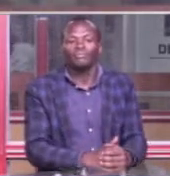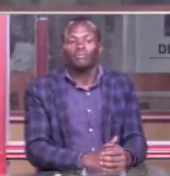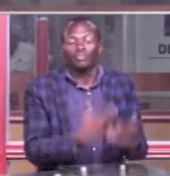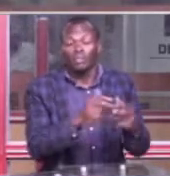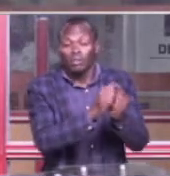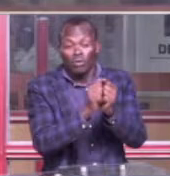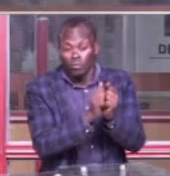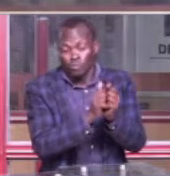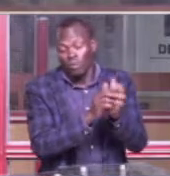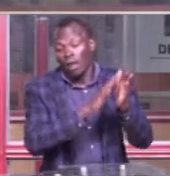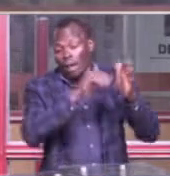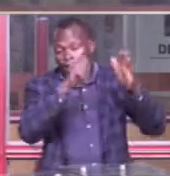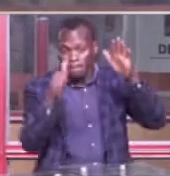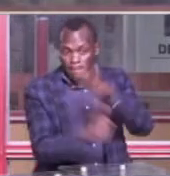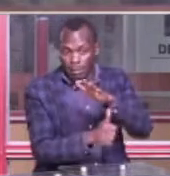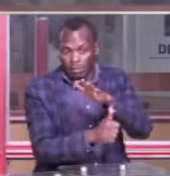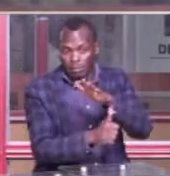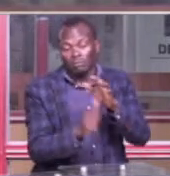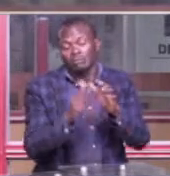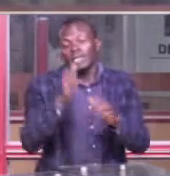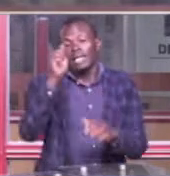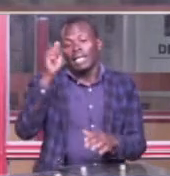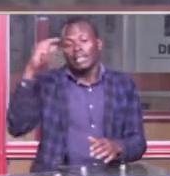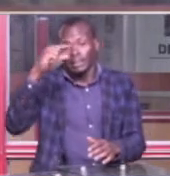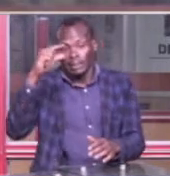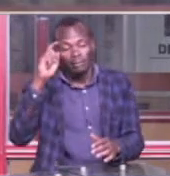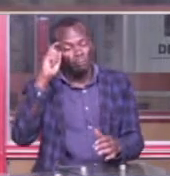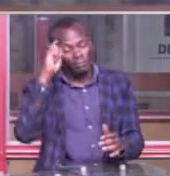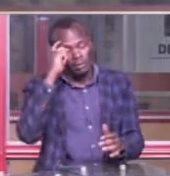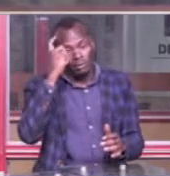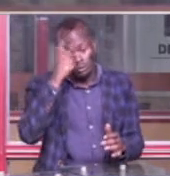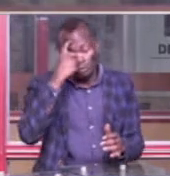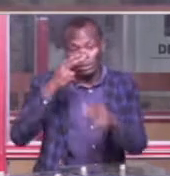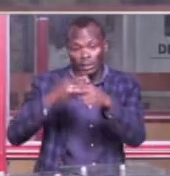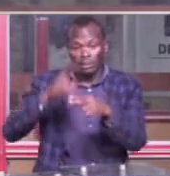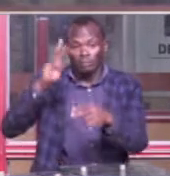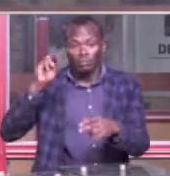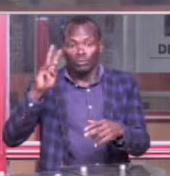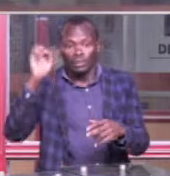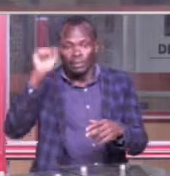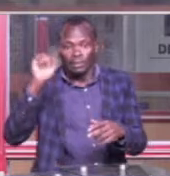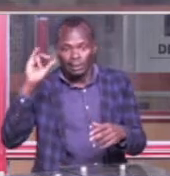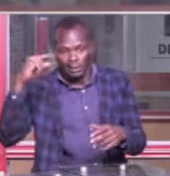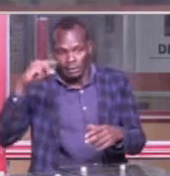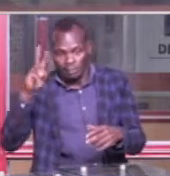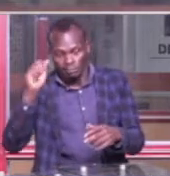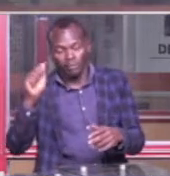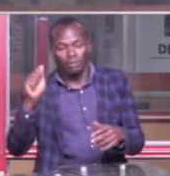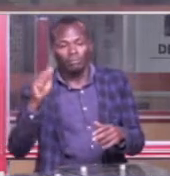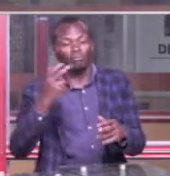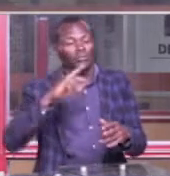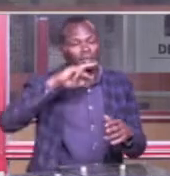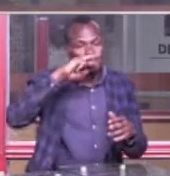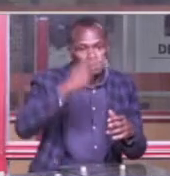saba oleza wa government nga ye Mwesigwa Rukutana wanona yanukude minister of nine zibakumva siga nsimbi amanyidwa nga Evelyn Anite